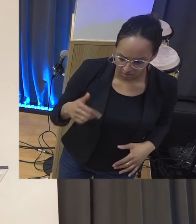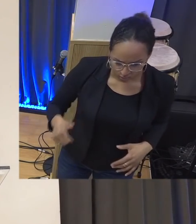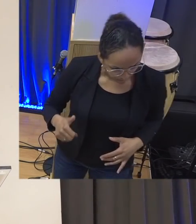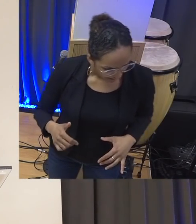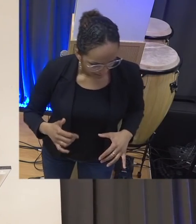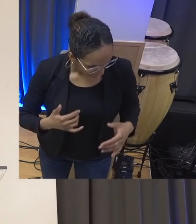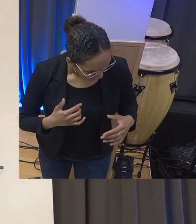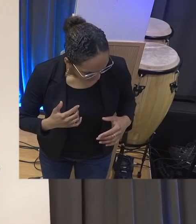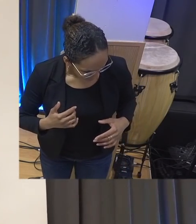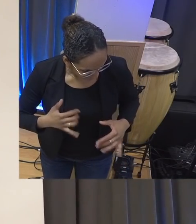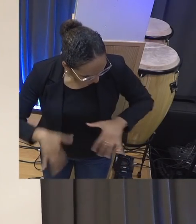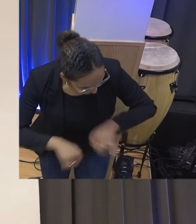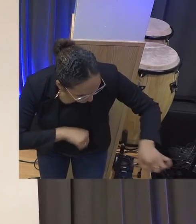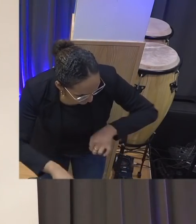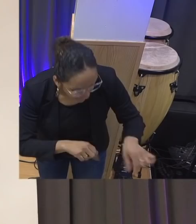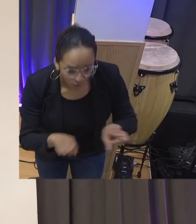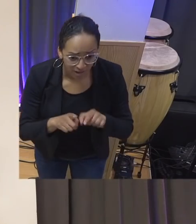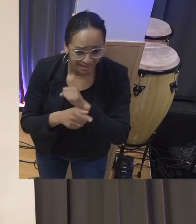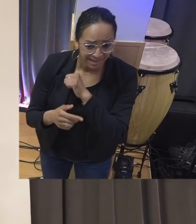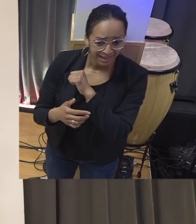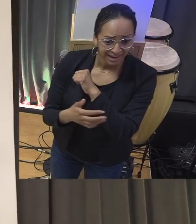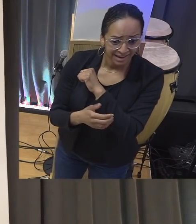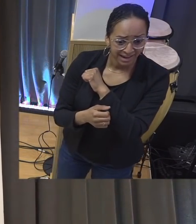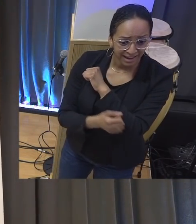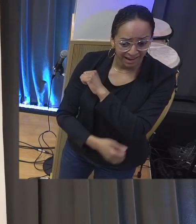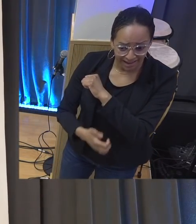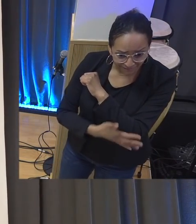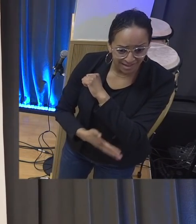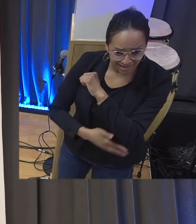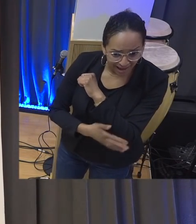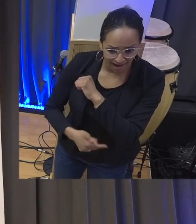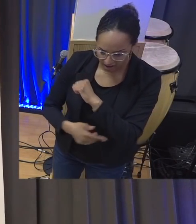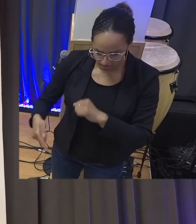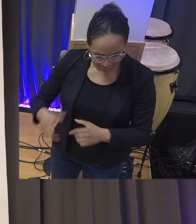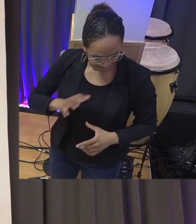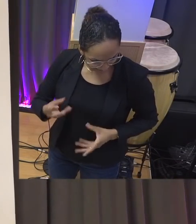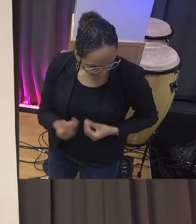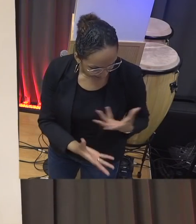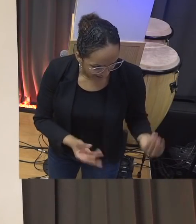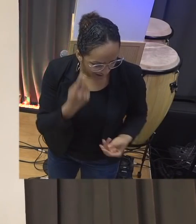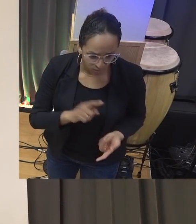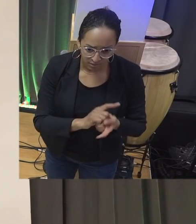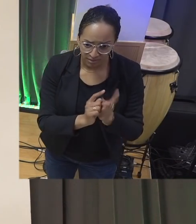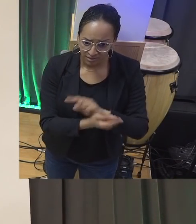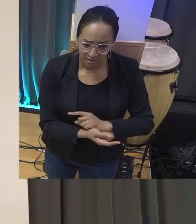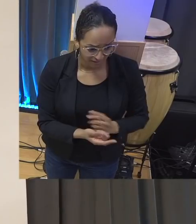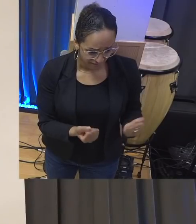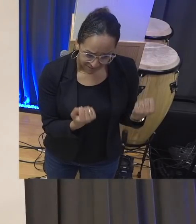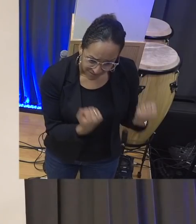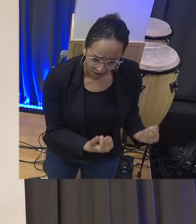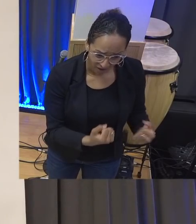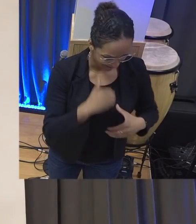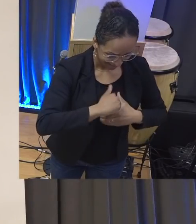Éphésiens afin qu'ils soient remplis de cette richesse, mais qu'ils soient puissamment fortifiés dans